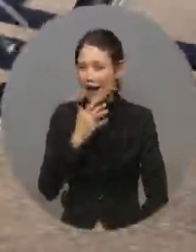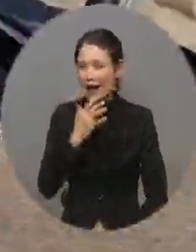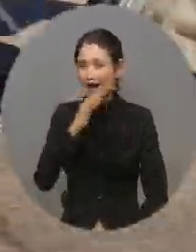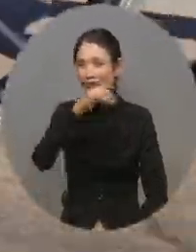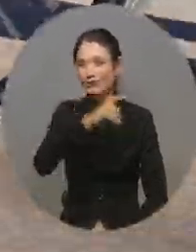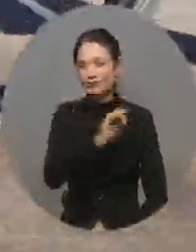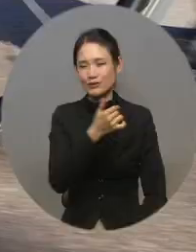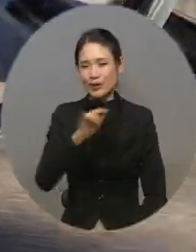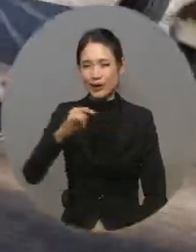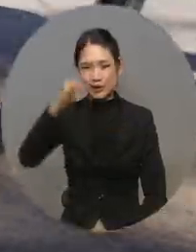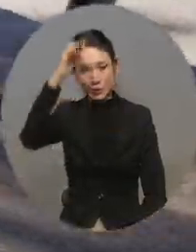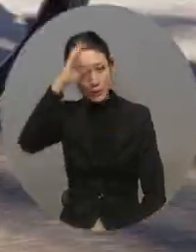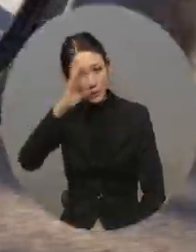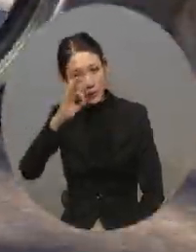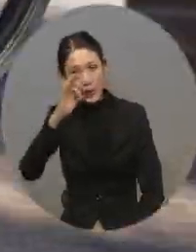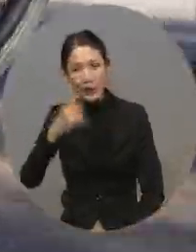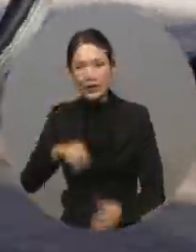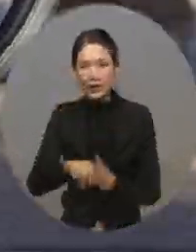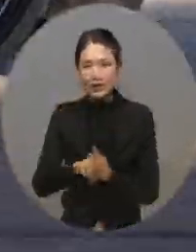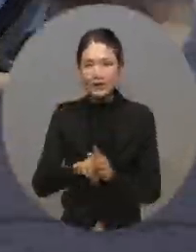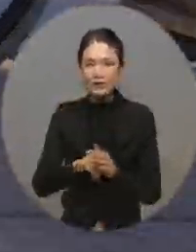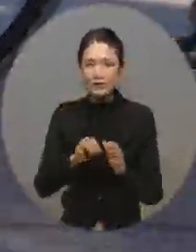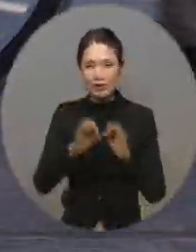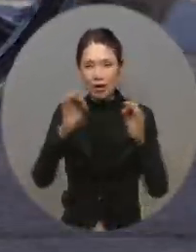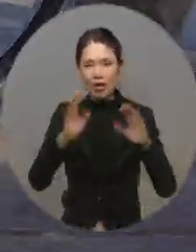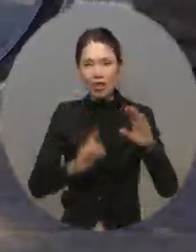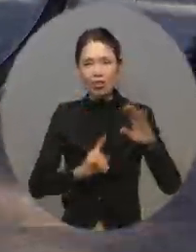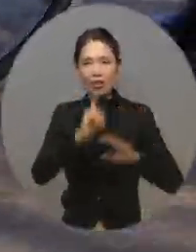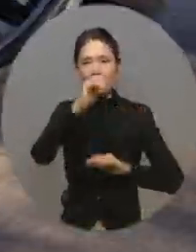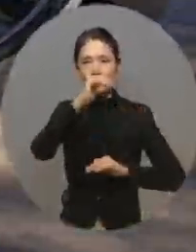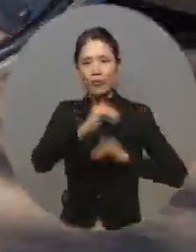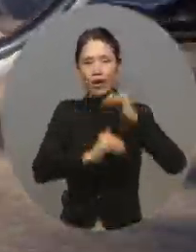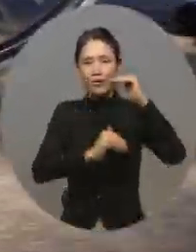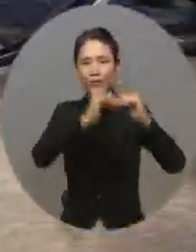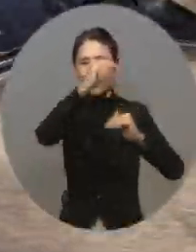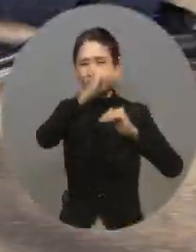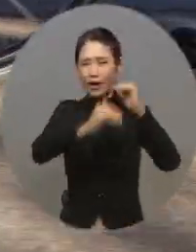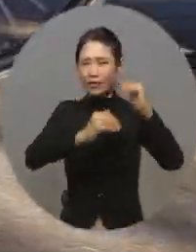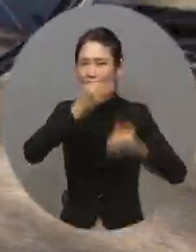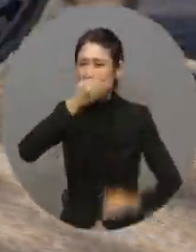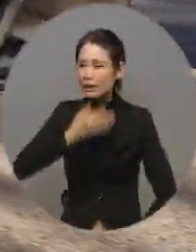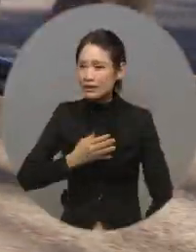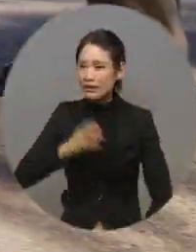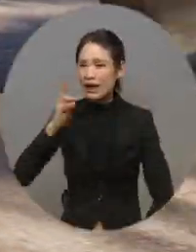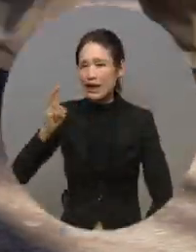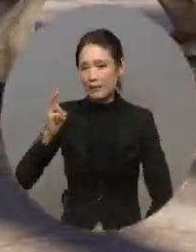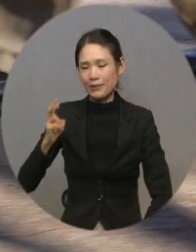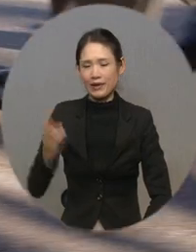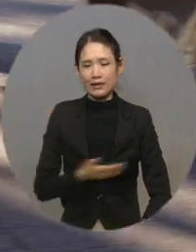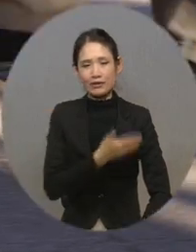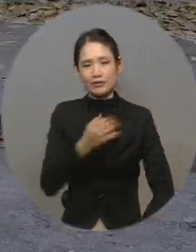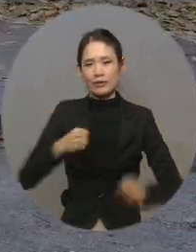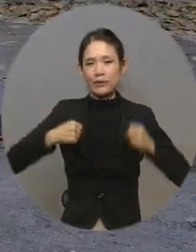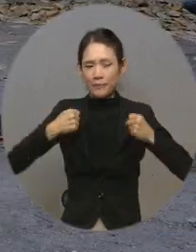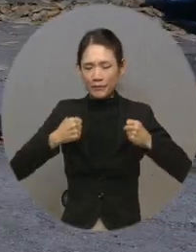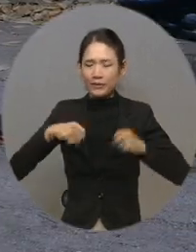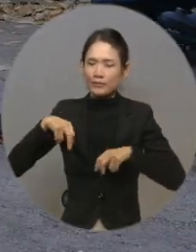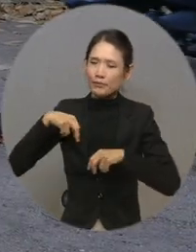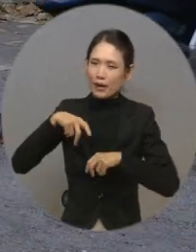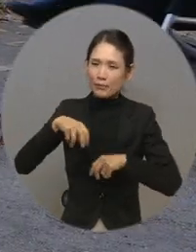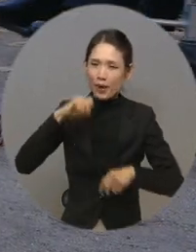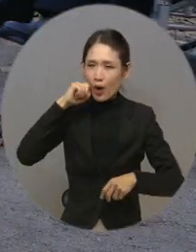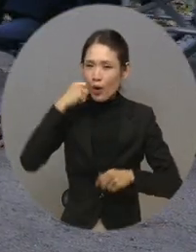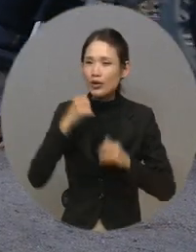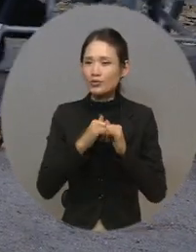중화전을 감상하시려면 그동안 높은 단차 때문에 많이 힘드셨을 텐데요. 거동이 불편한 관람객을 위해